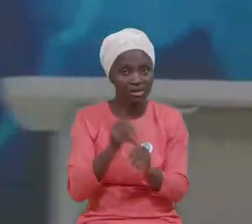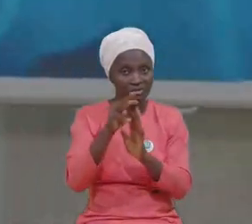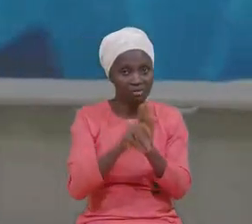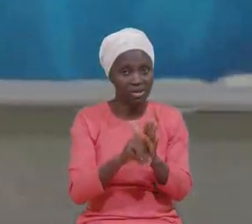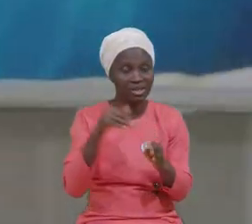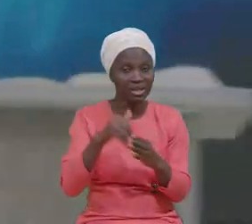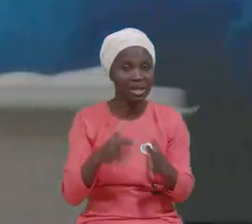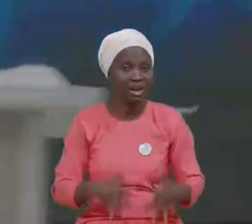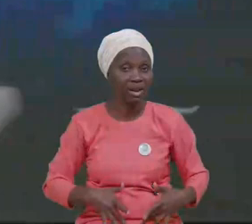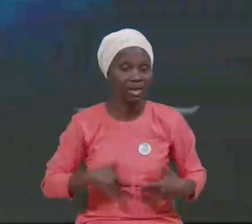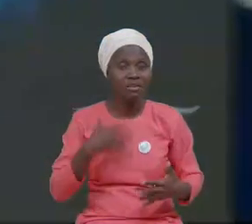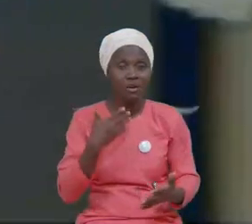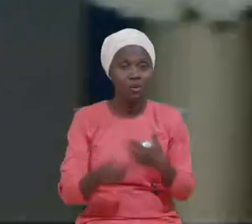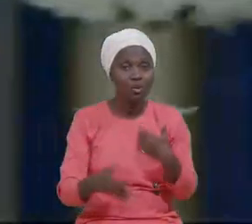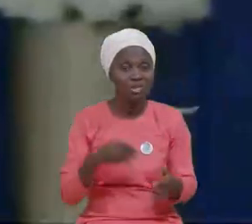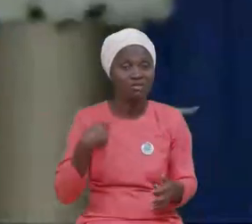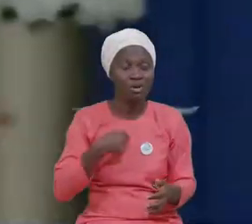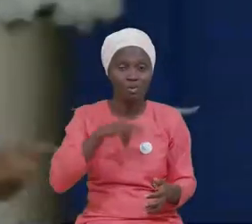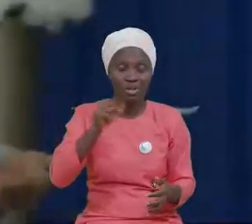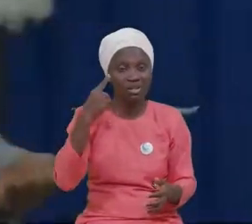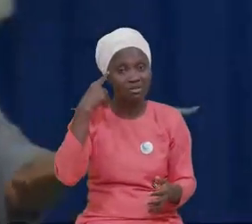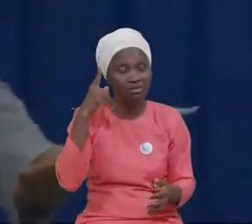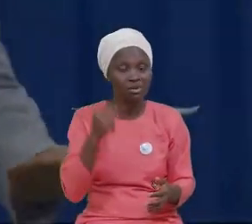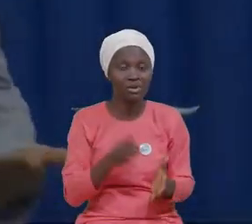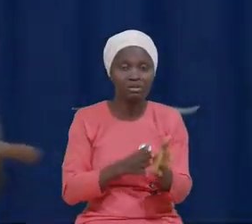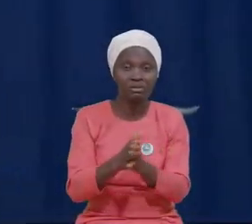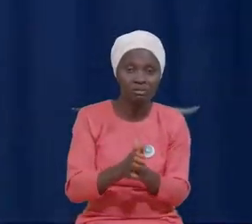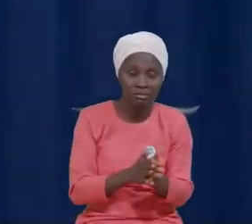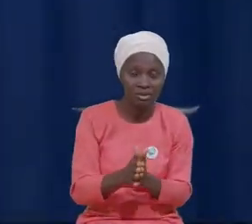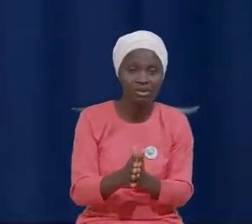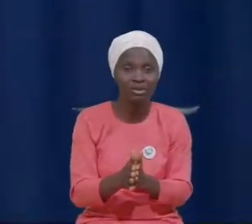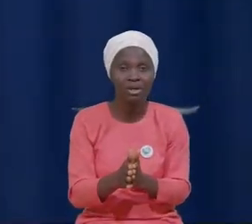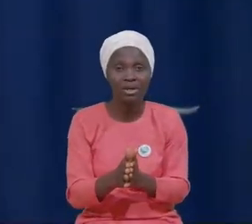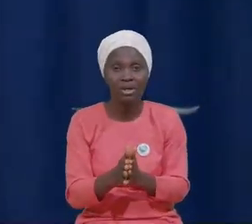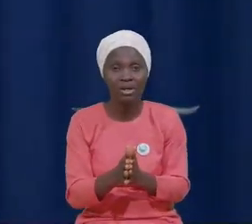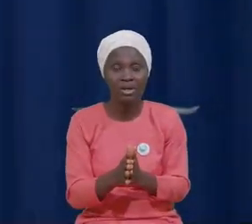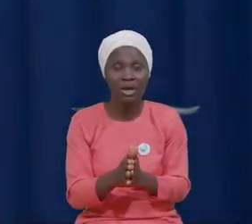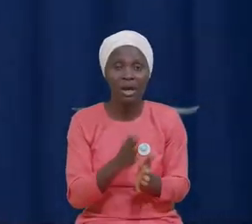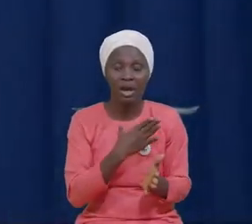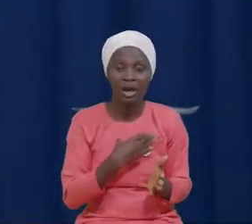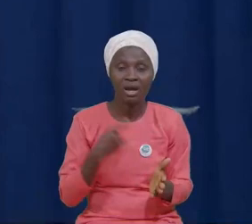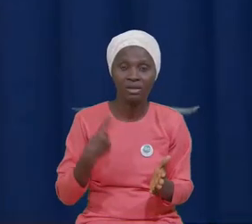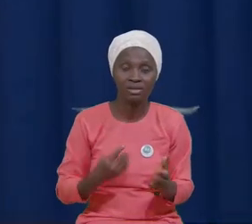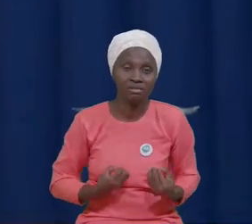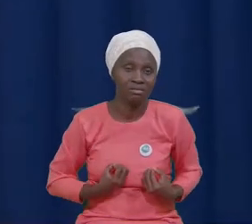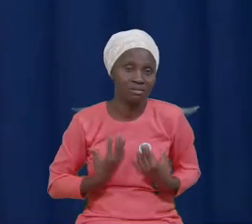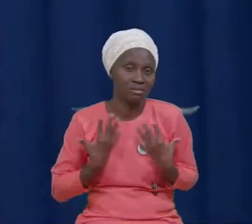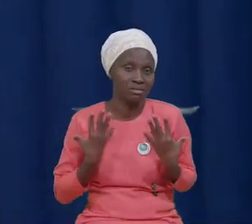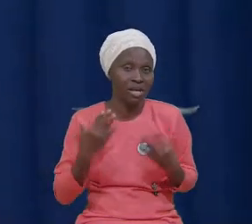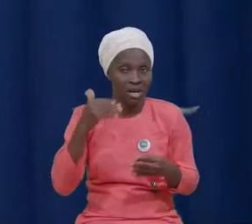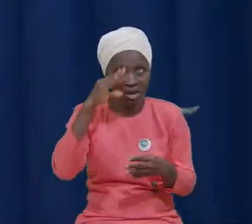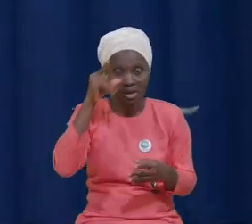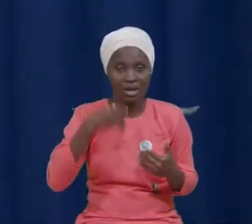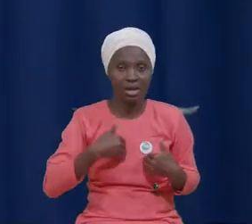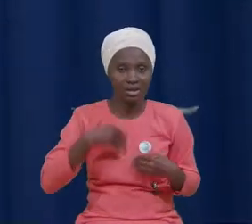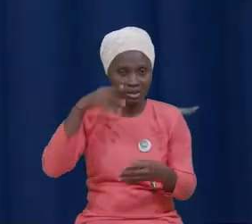réaliser quelque chose dans la vie, peu importe ce dont nous avons besoin pour l'aspiration qu'il a plantée dans nos cœurs. Il a déjà